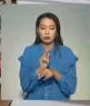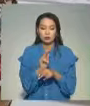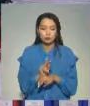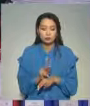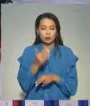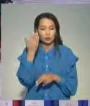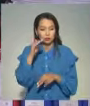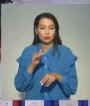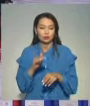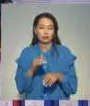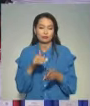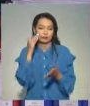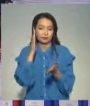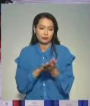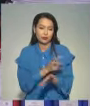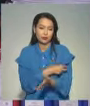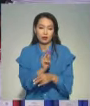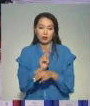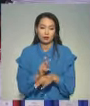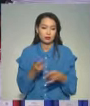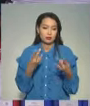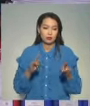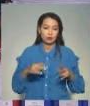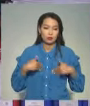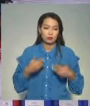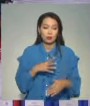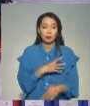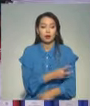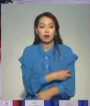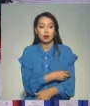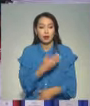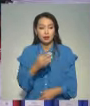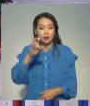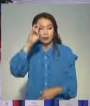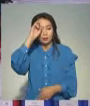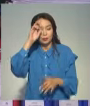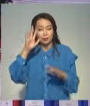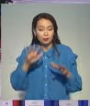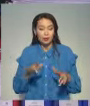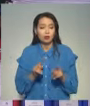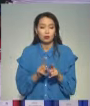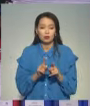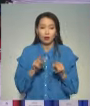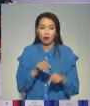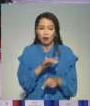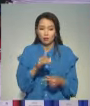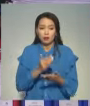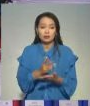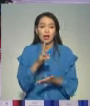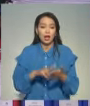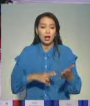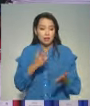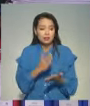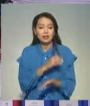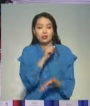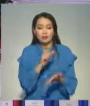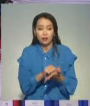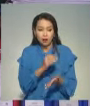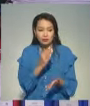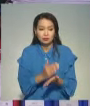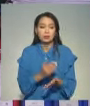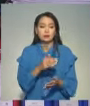айтып отыр. Дәрігердің нұсқауымен жаңа мемлекеттік мекемелерде тіркелген лицензиясы бар, сертификаты бар